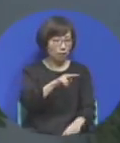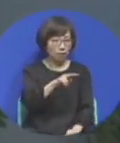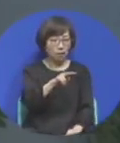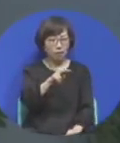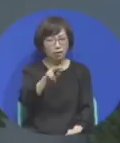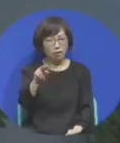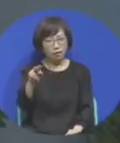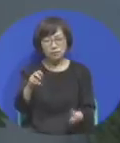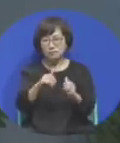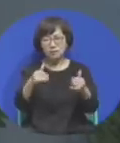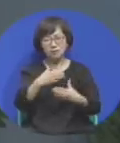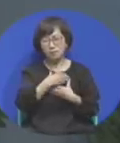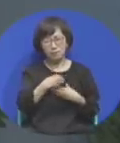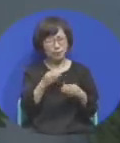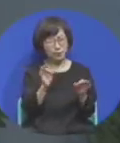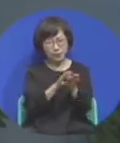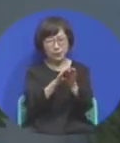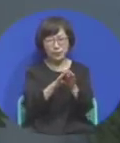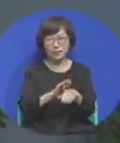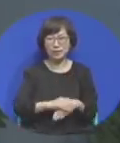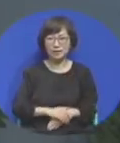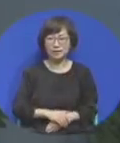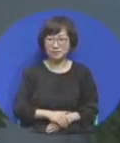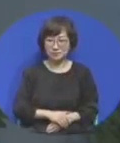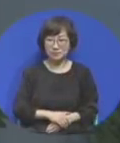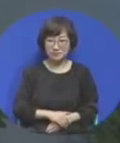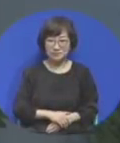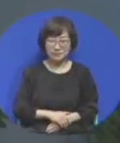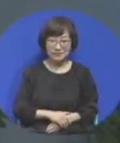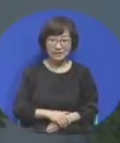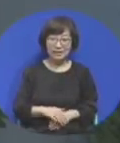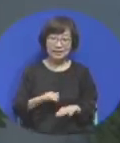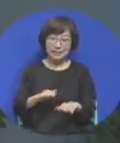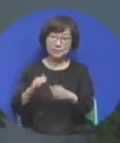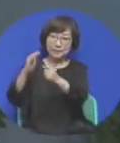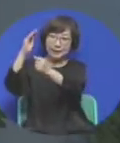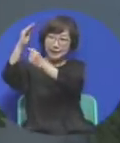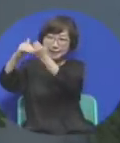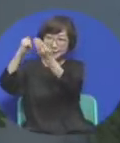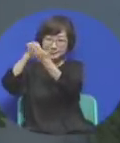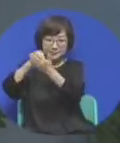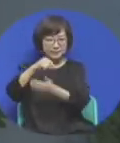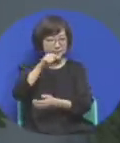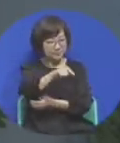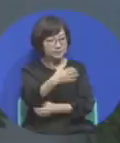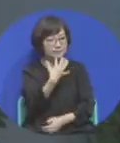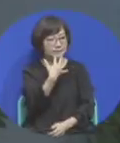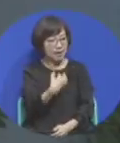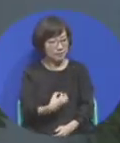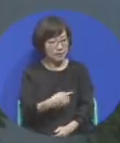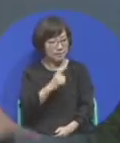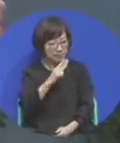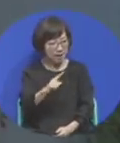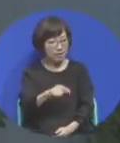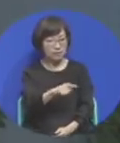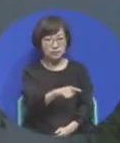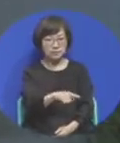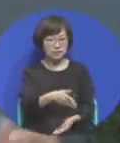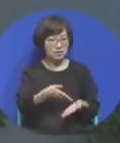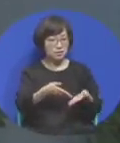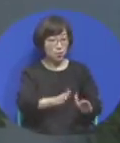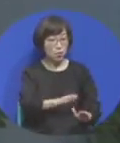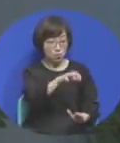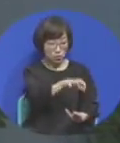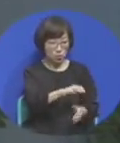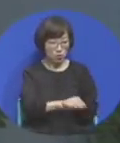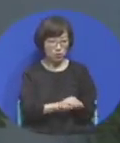not a land that is characterized as a land fit for people to live 그래서 in. 그래서 하나님이 아브라함아 너는 본토 친척 아비 집 땅 모든 것을 버리고